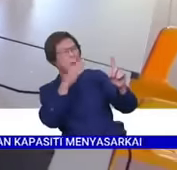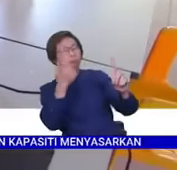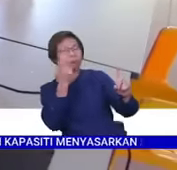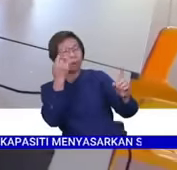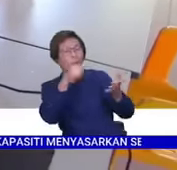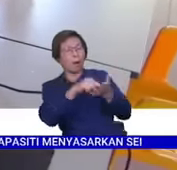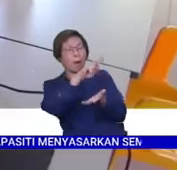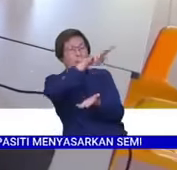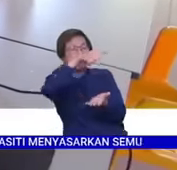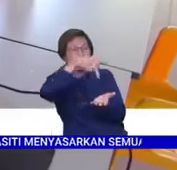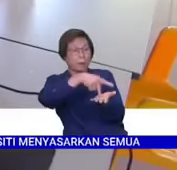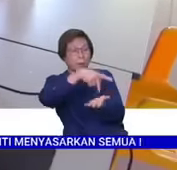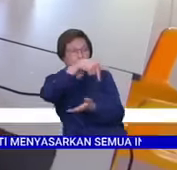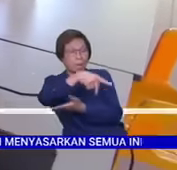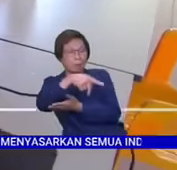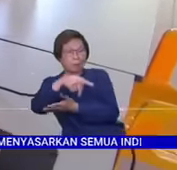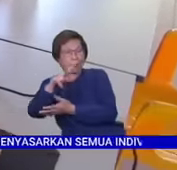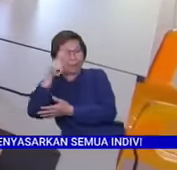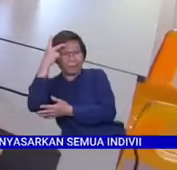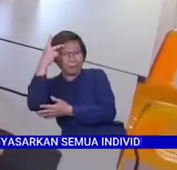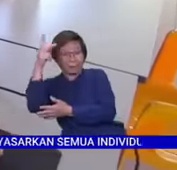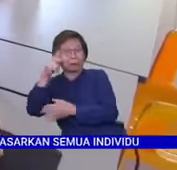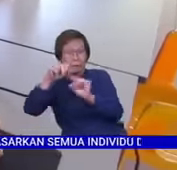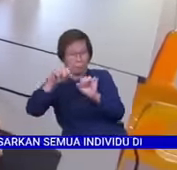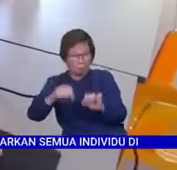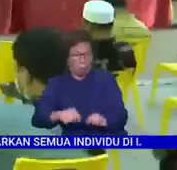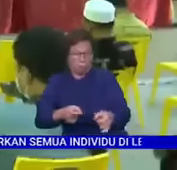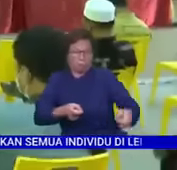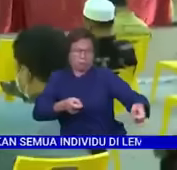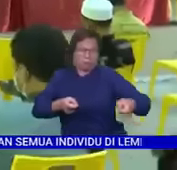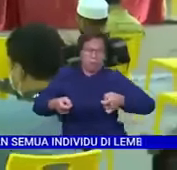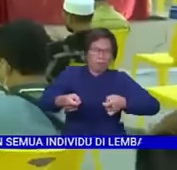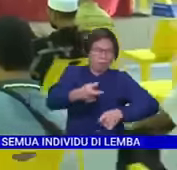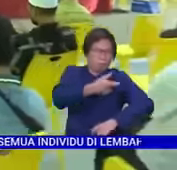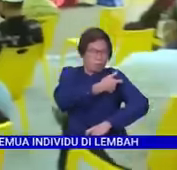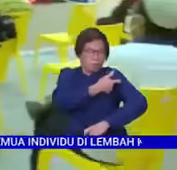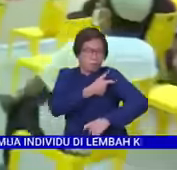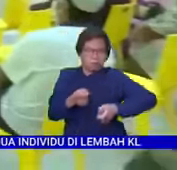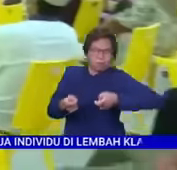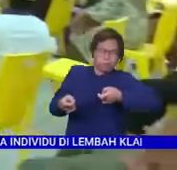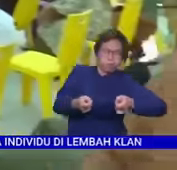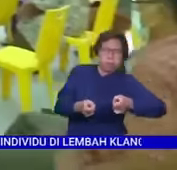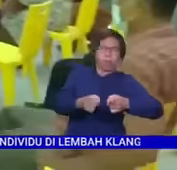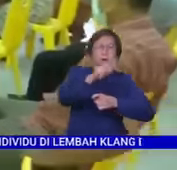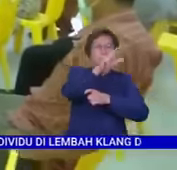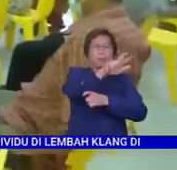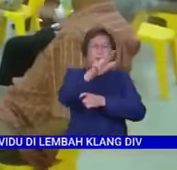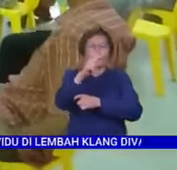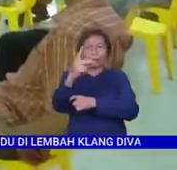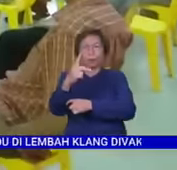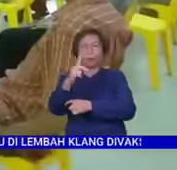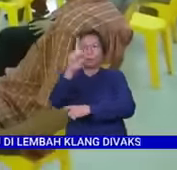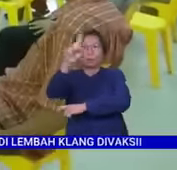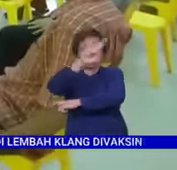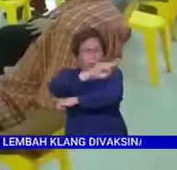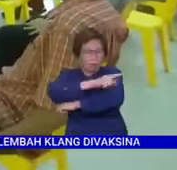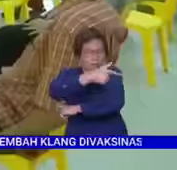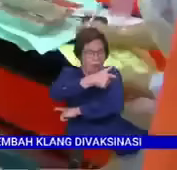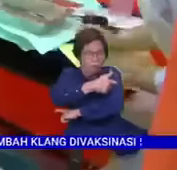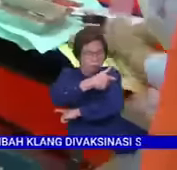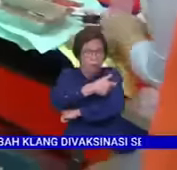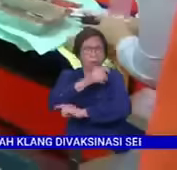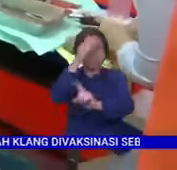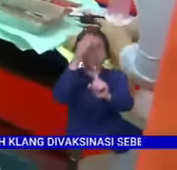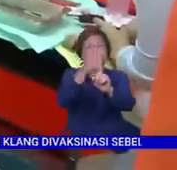ini pusat pemberian vaksin pvd klantan mampu mengurus proses vaksinasi sebanyak 33021 hari